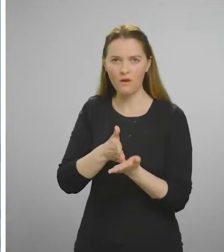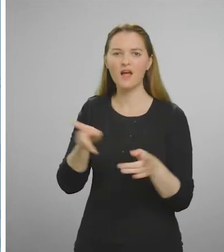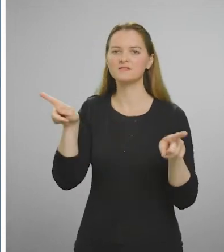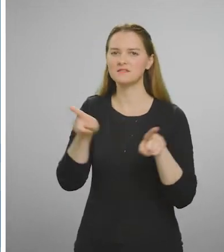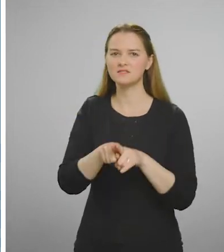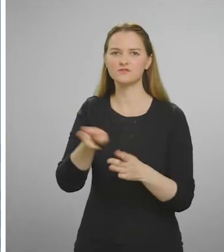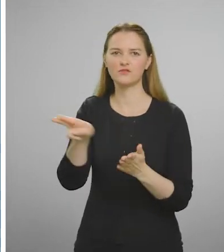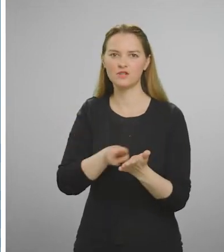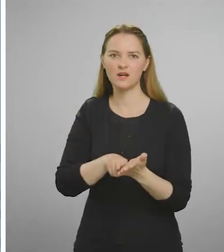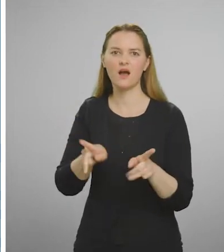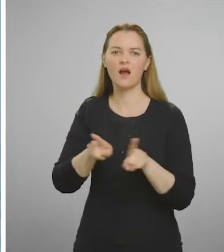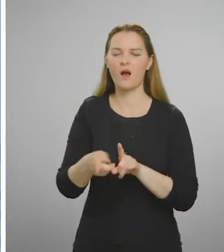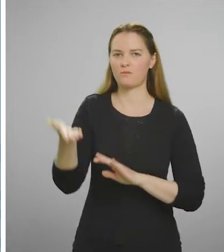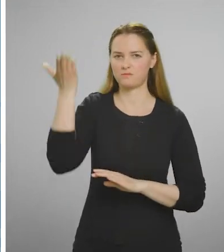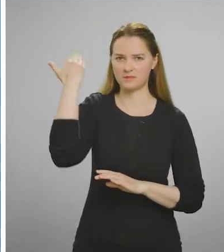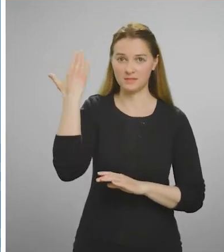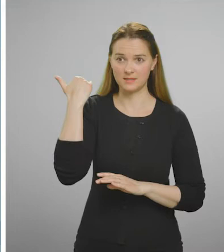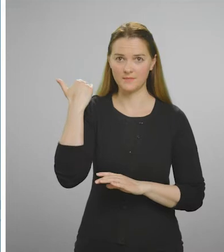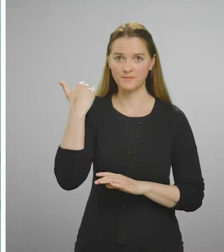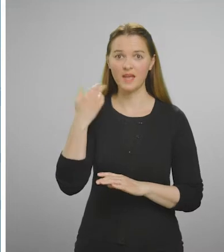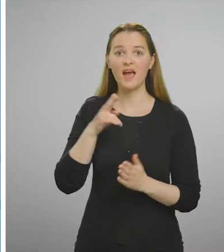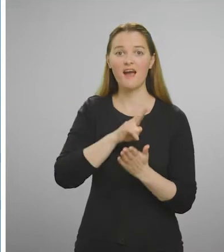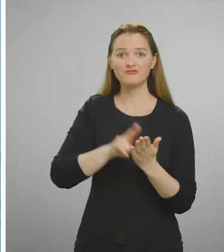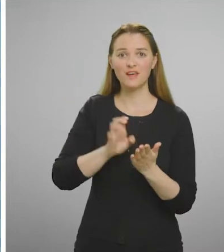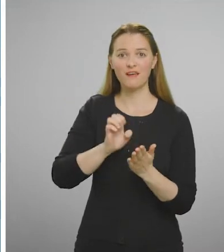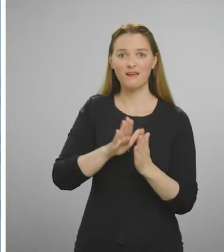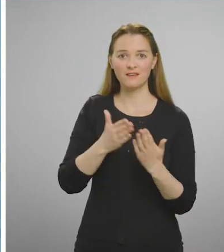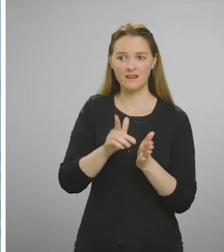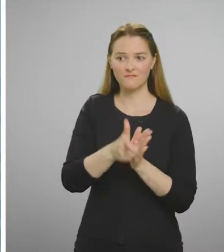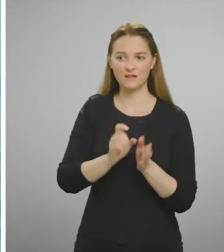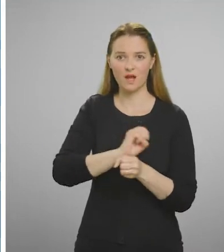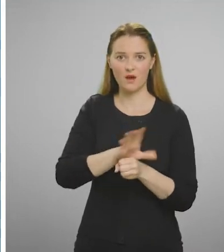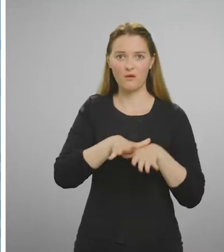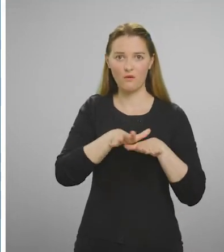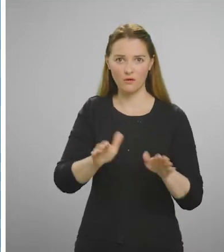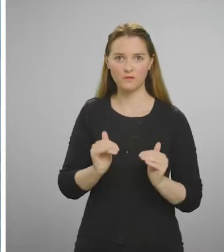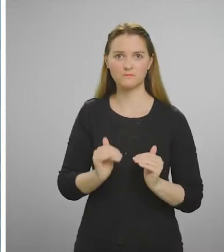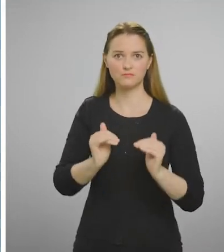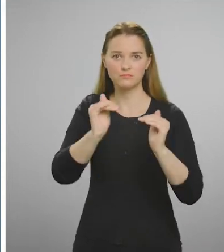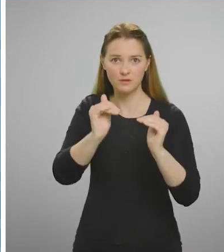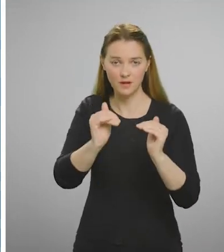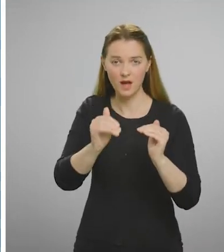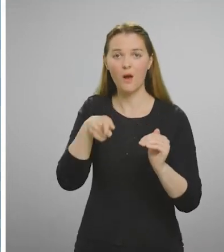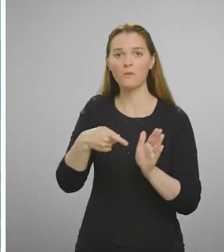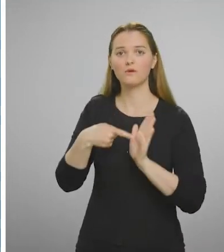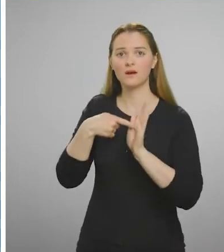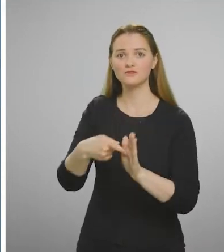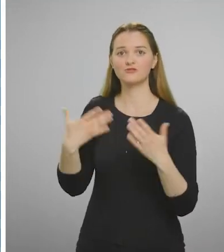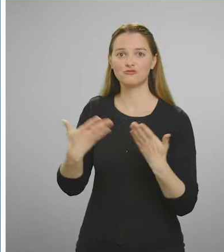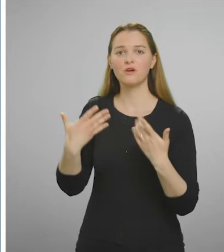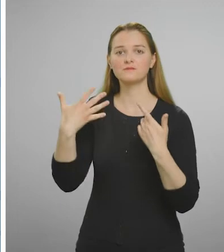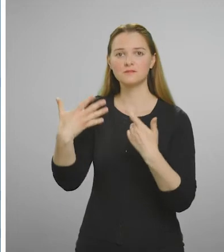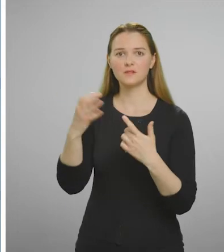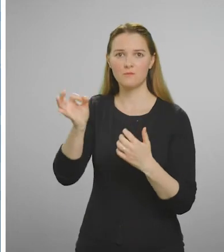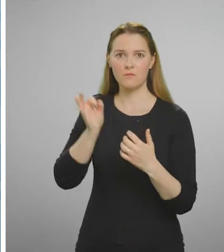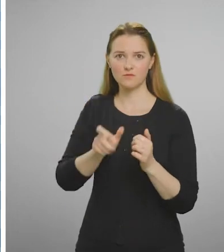čitaju e-knjige, čitaju ih u jednakoj mjeri kao i prije. A da se čitanost e-knjiga tijekom pandemije povećala, govori